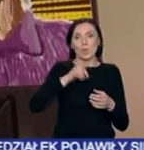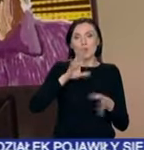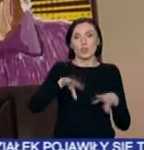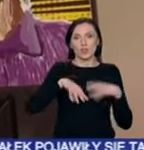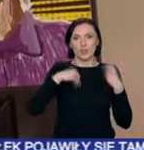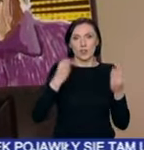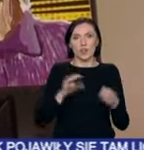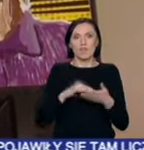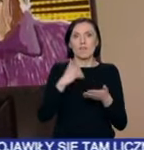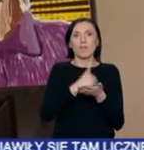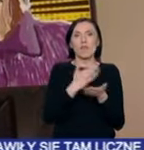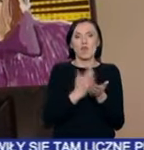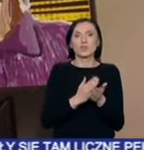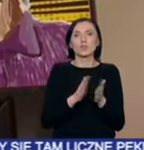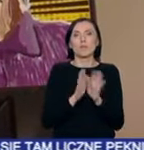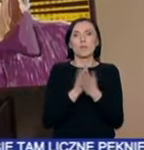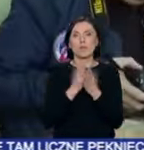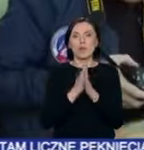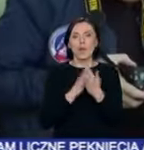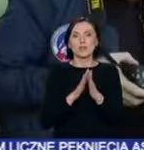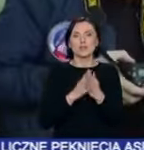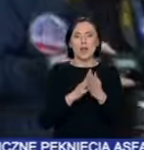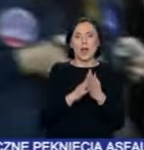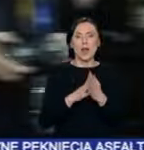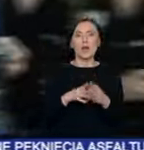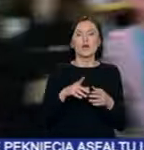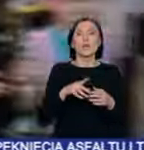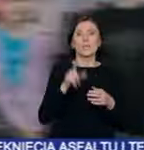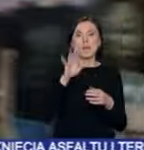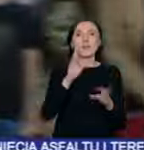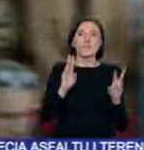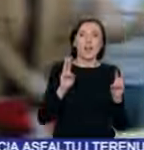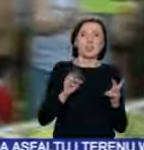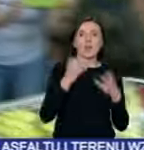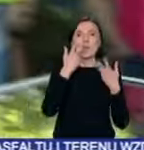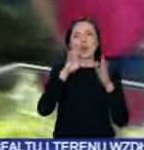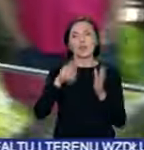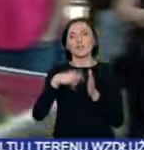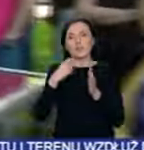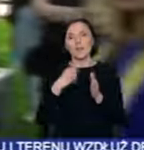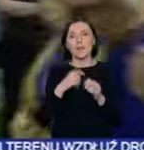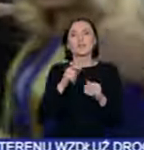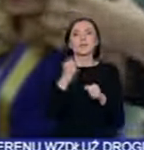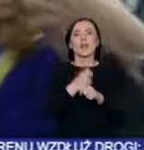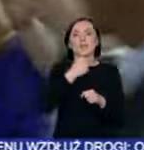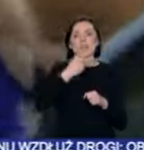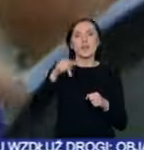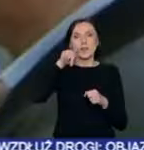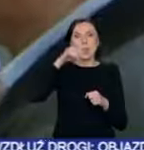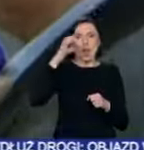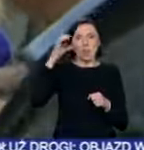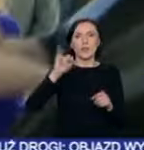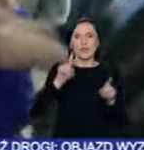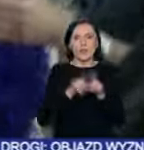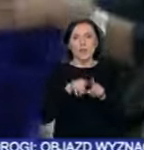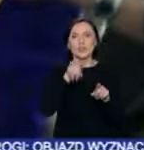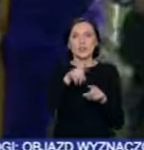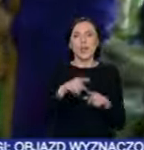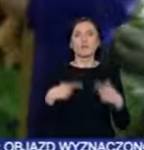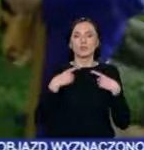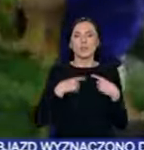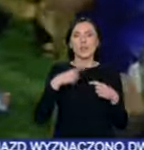Artetece Wojewódzkiej Biblioteki Publicznej odbędą się warsztaty i pokazy multimedialne poświęcone zarówno autorowi, jak i przygodom